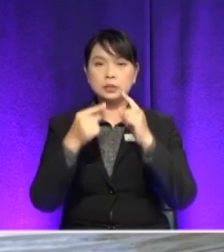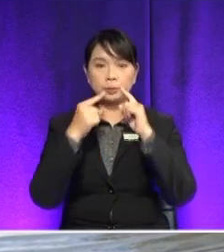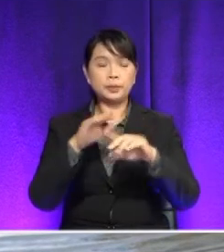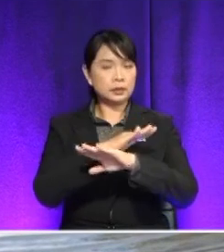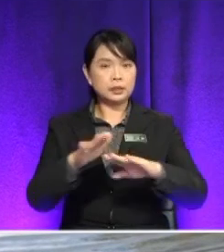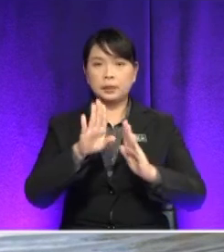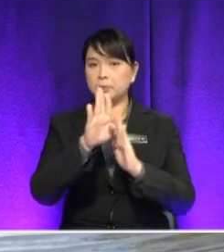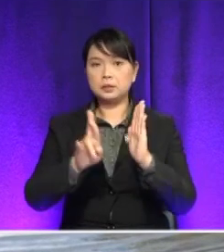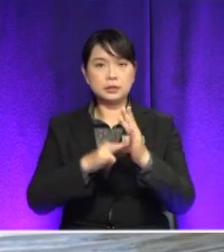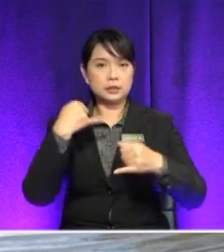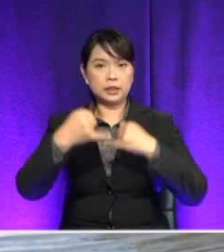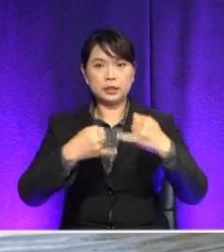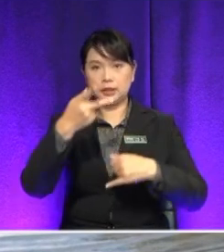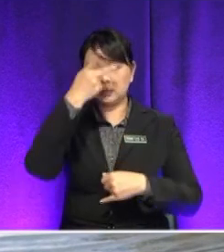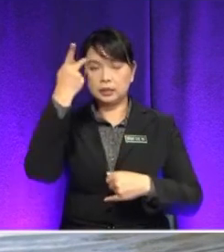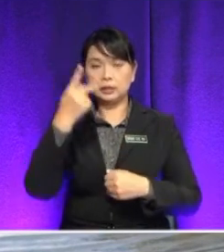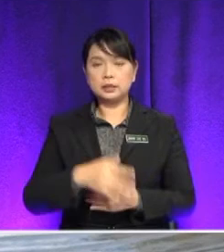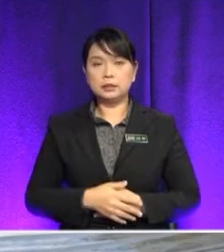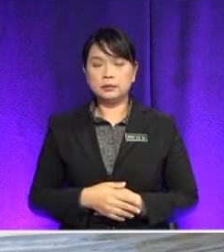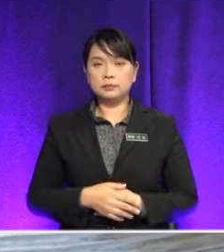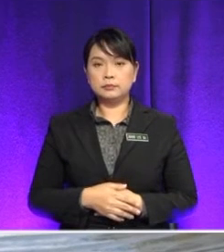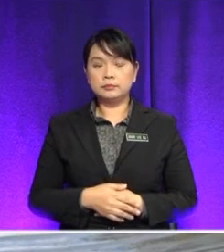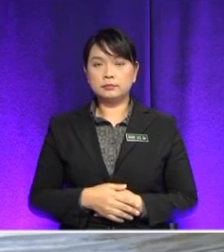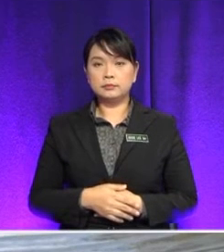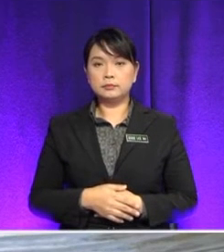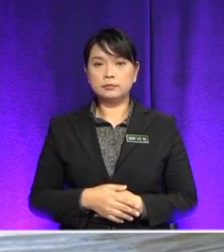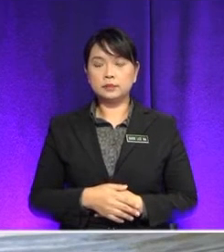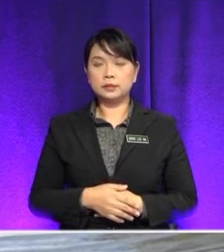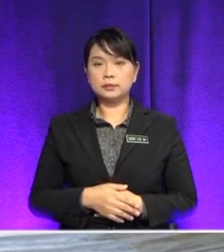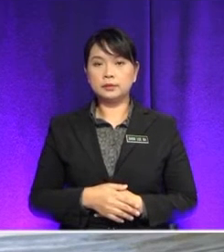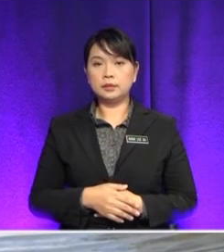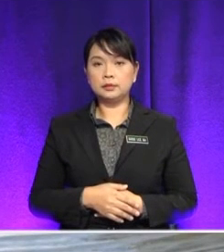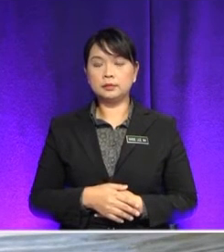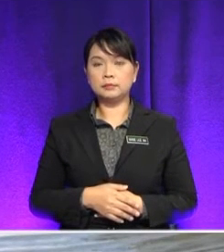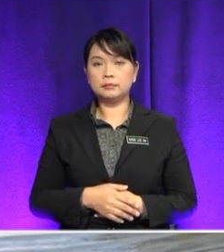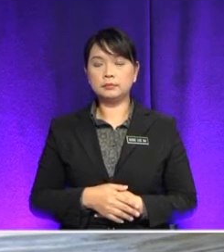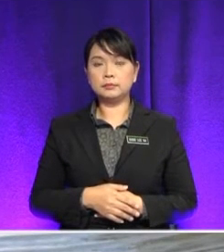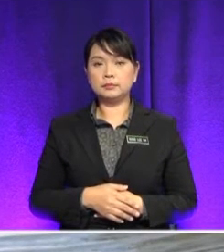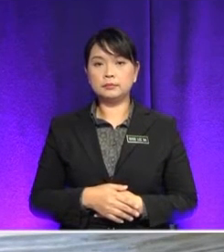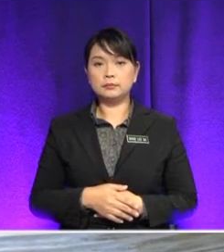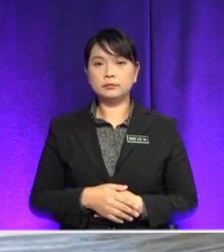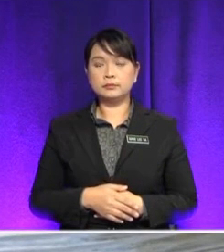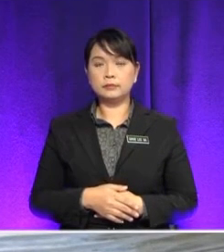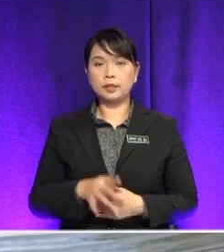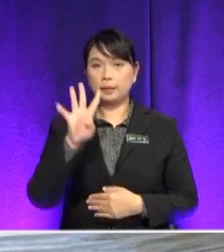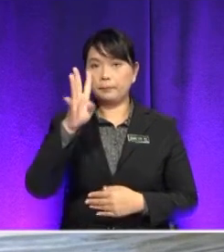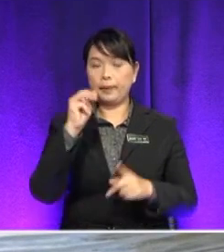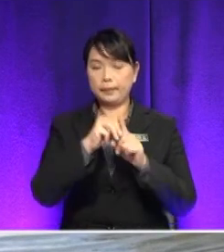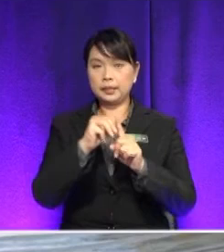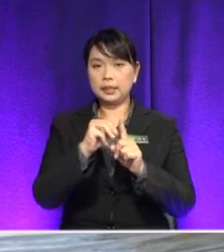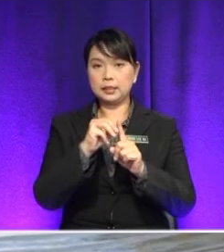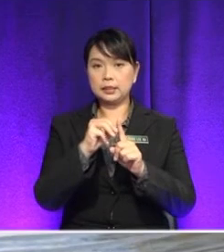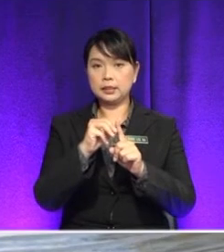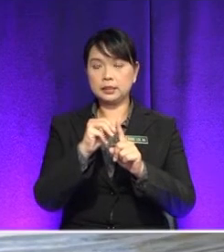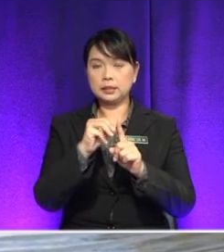tidak berjaya kerennya Kidul melebihi T1 di sini kita tengok 4 makanya oke satu maka